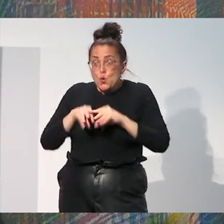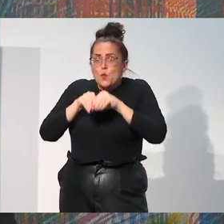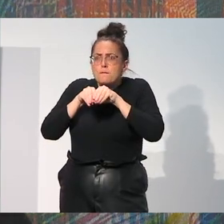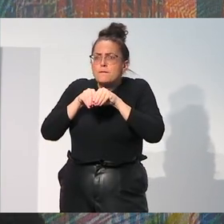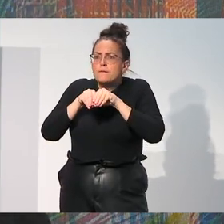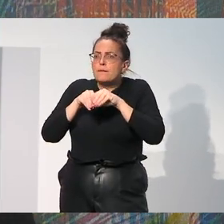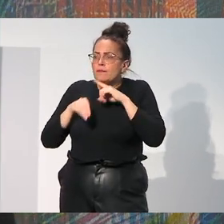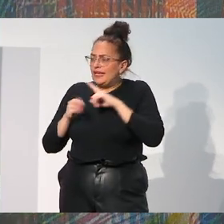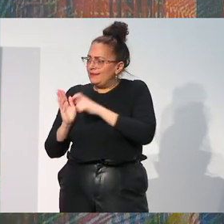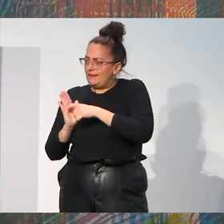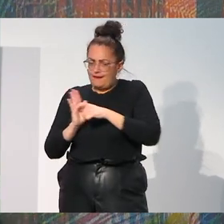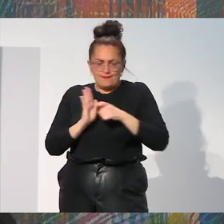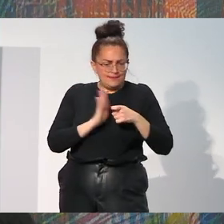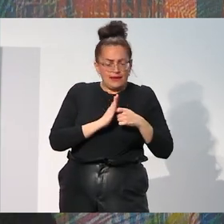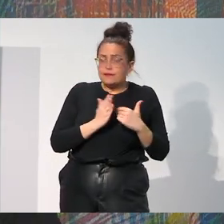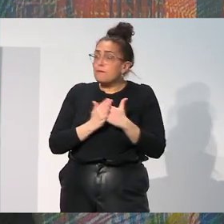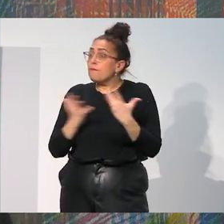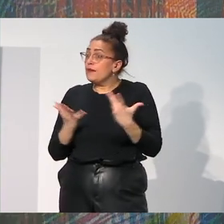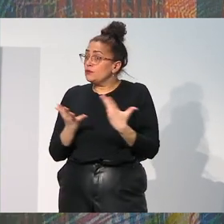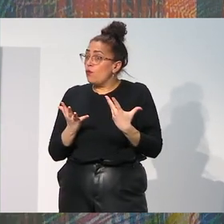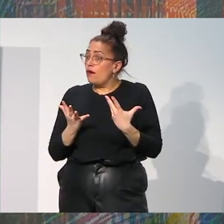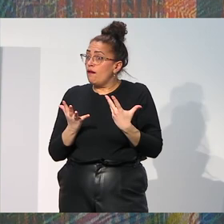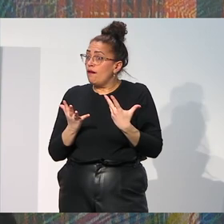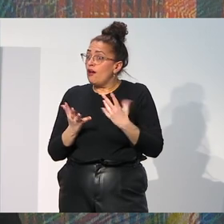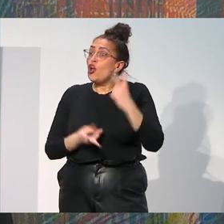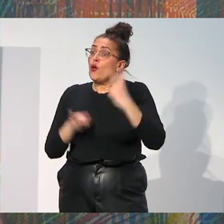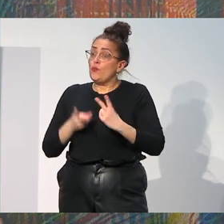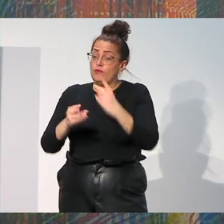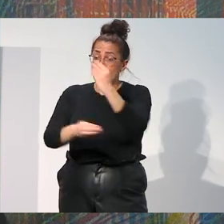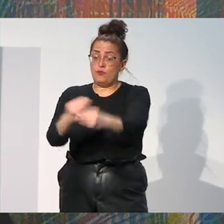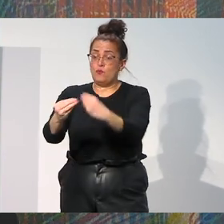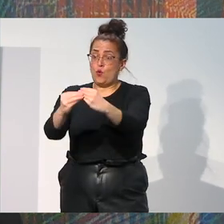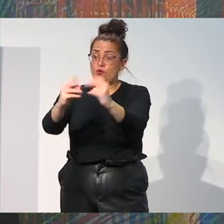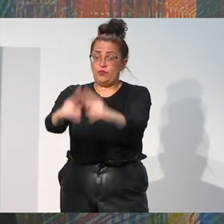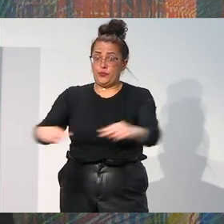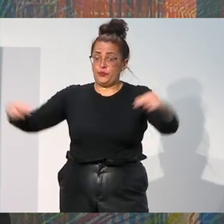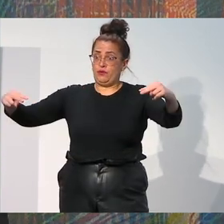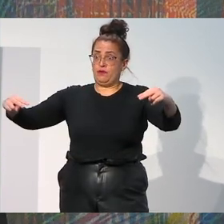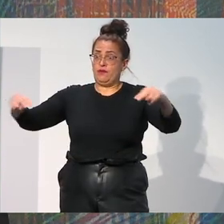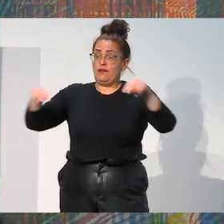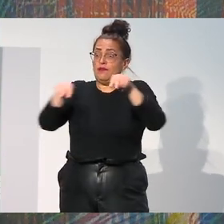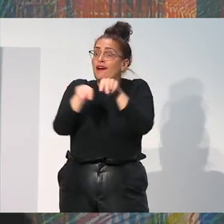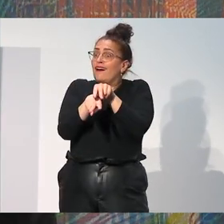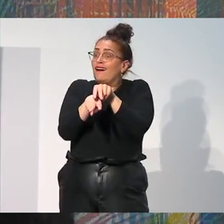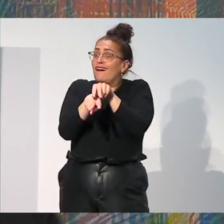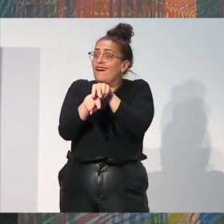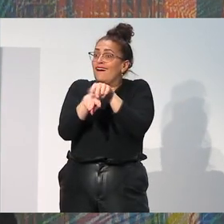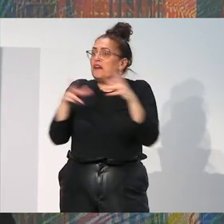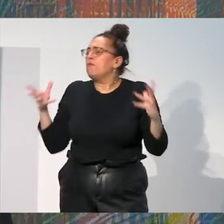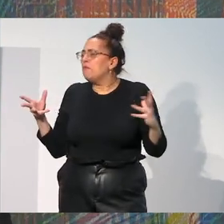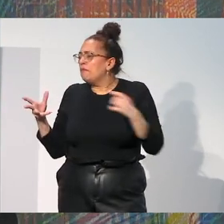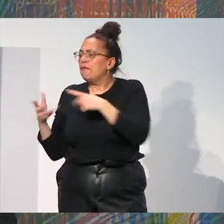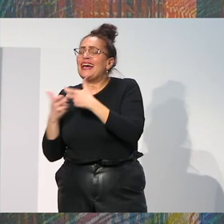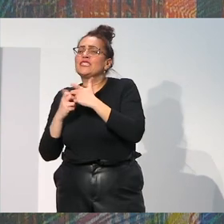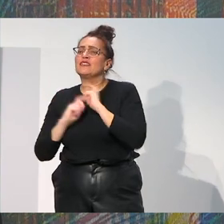important. Il y a eu peut-être des dispositions, un rapport au monde de Auguste, peut-être aussi parce qu'il aimait bien la pêche, mais qu'il n'avait jamais réussi